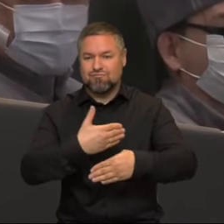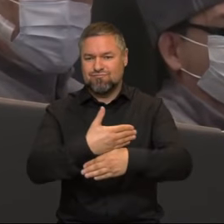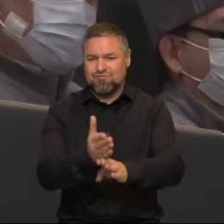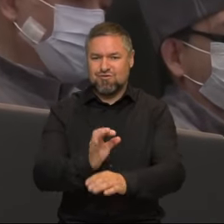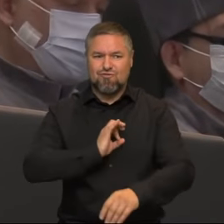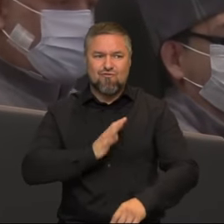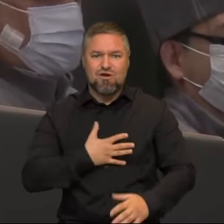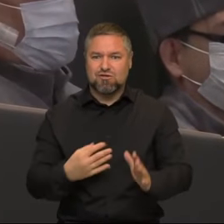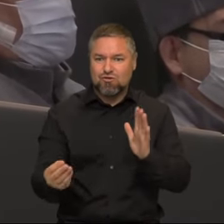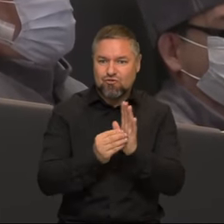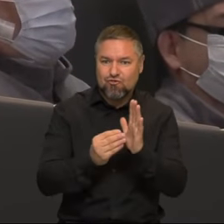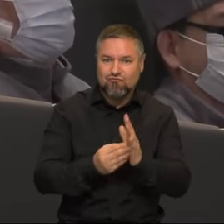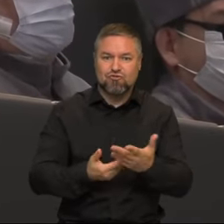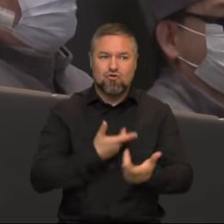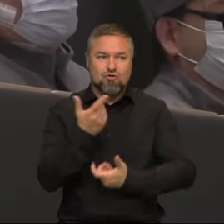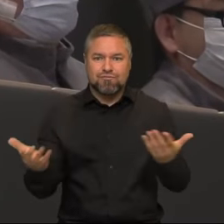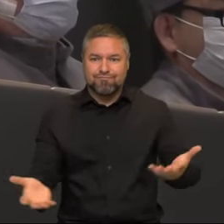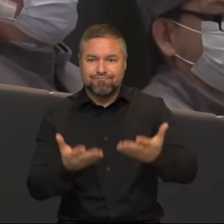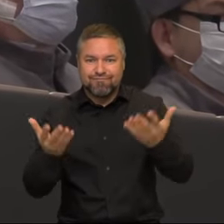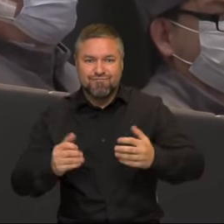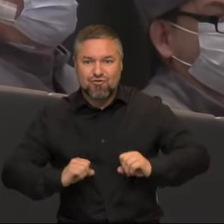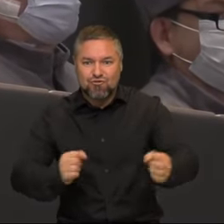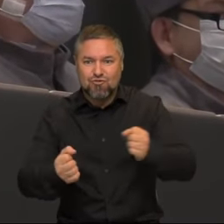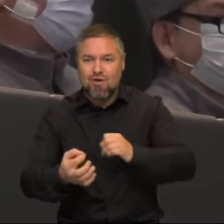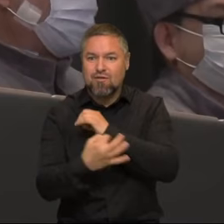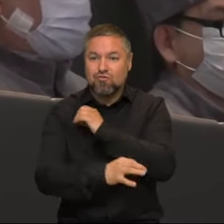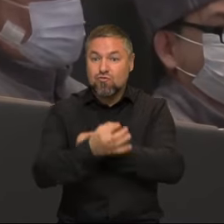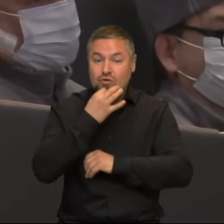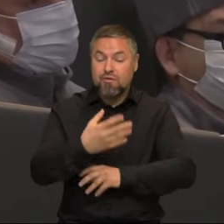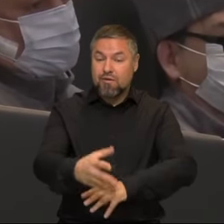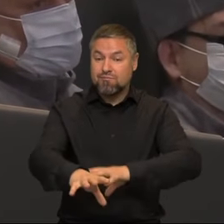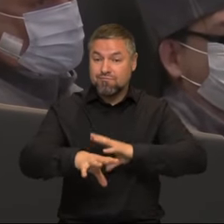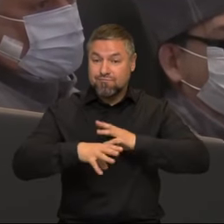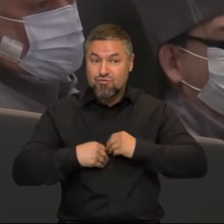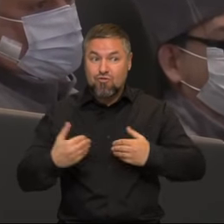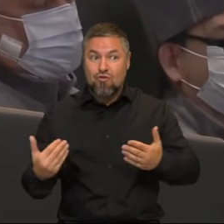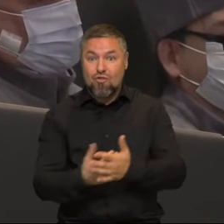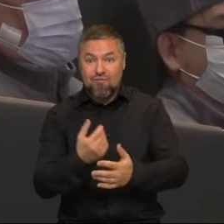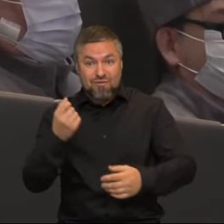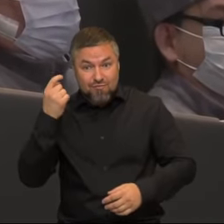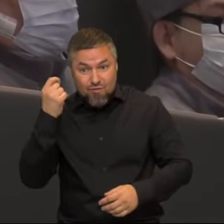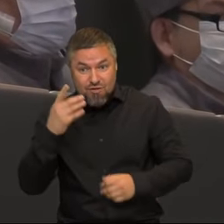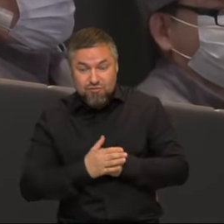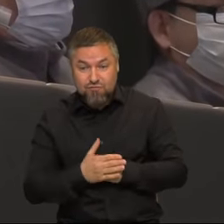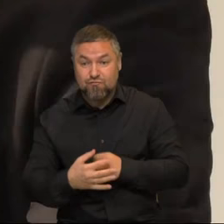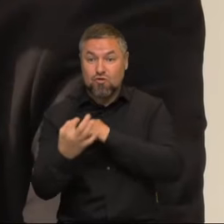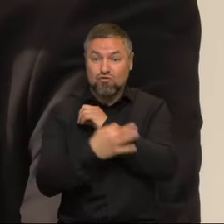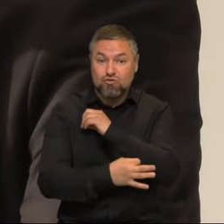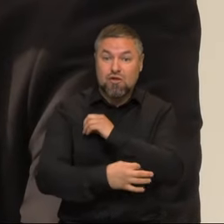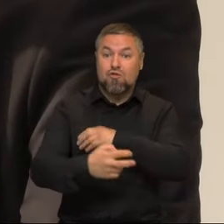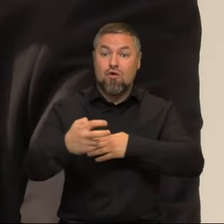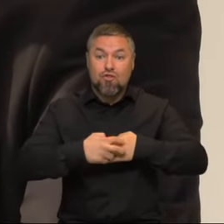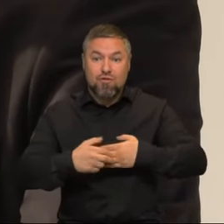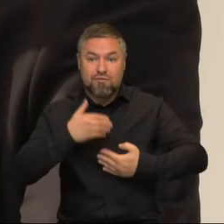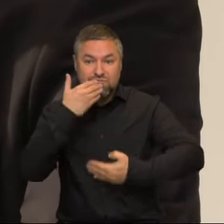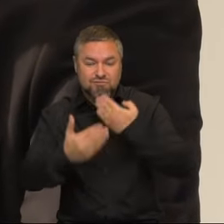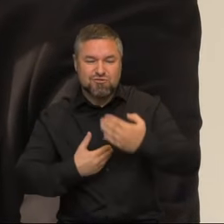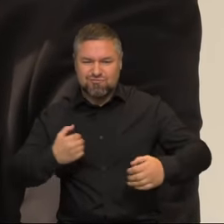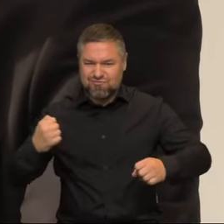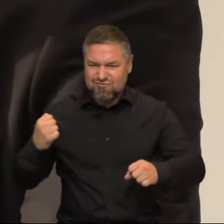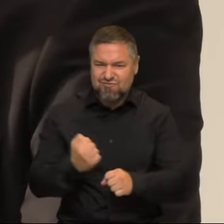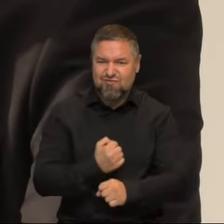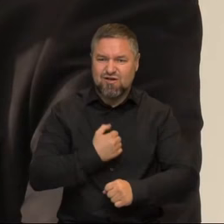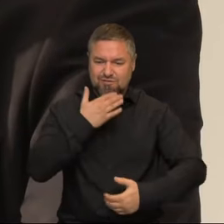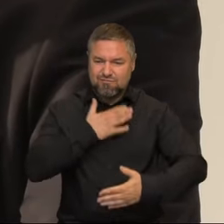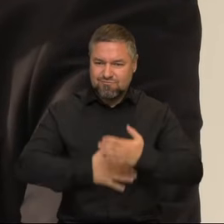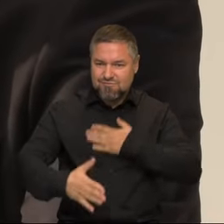swoimi doświadczeniami, inspirujcie studentów do działania i przejmowania inicjatywy. Studentom oraz doktorantom życzę wytrwałości i